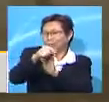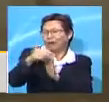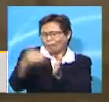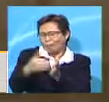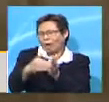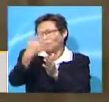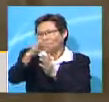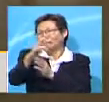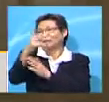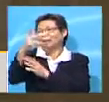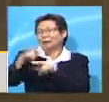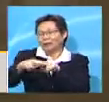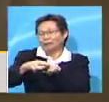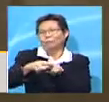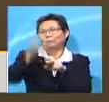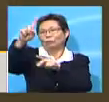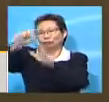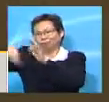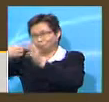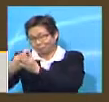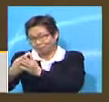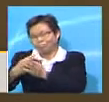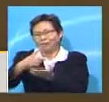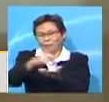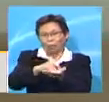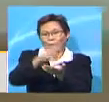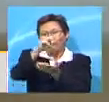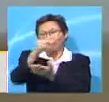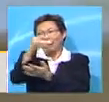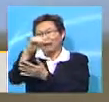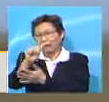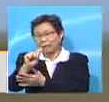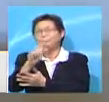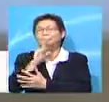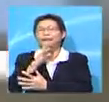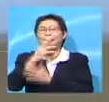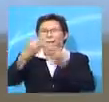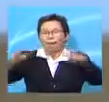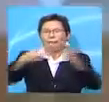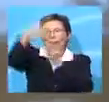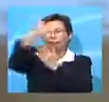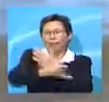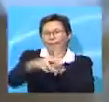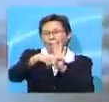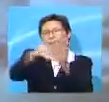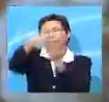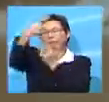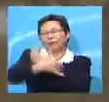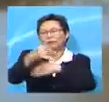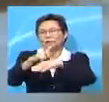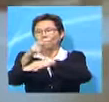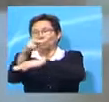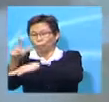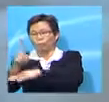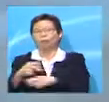kekerapan 15 kereta api dalam tempoh 1 jam. Dr. Makio bercakap dalam sidang media selepas pelancaran pameran projek Shinkansen di Ibu Negara.